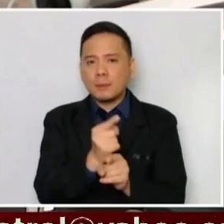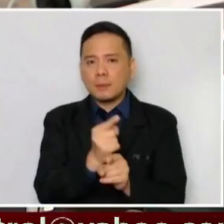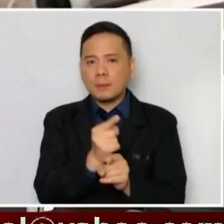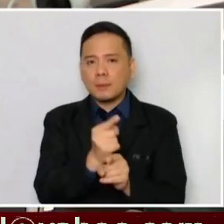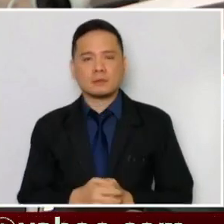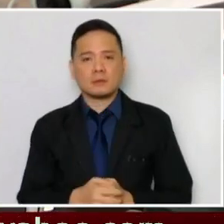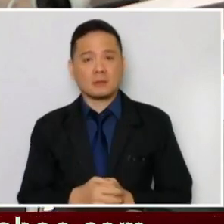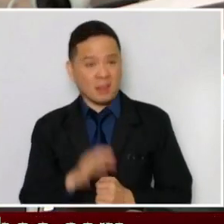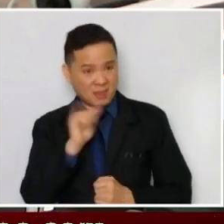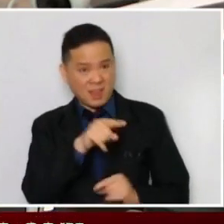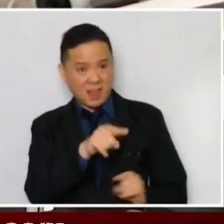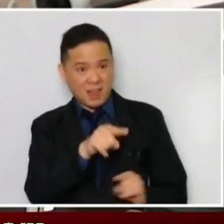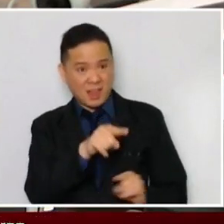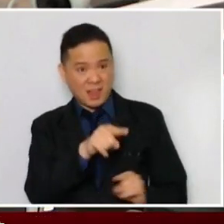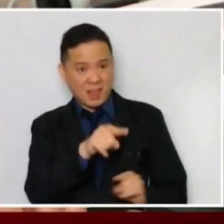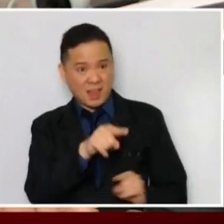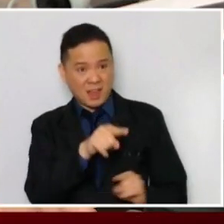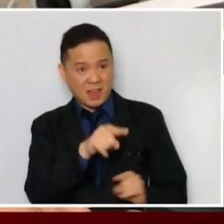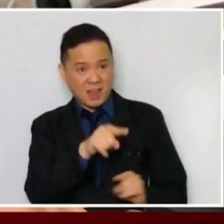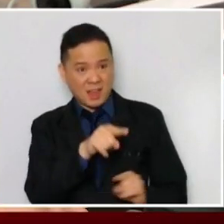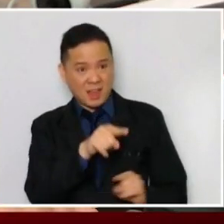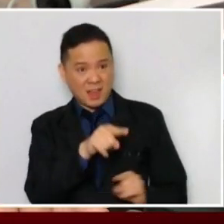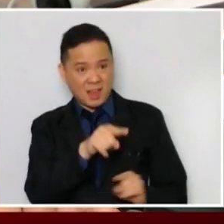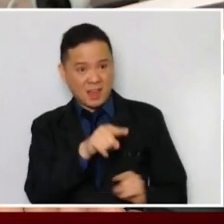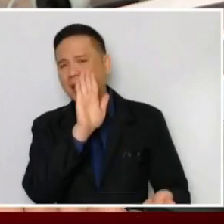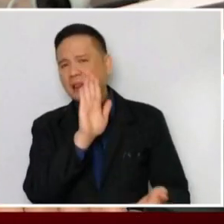overpriced siya. Diba? So,